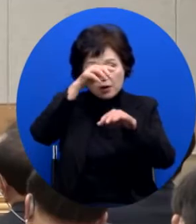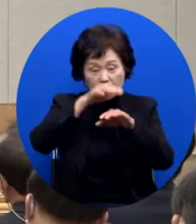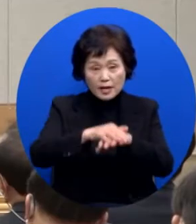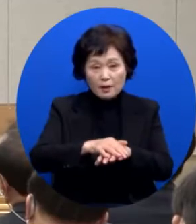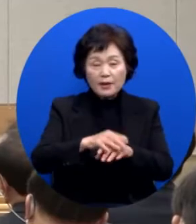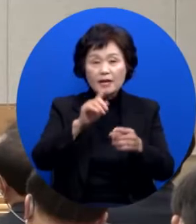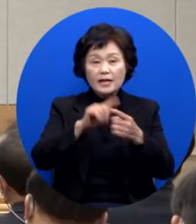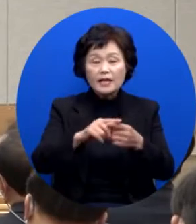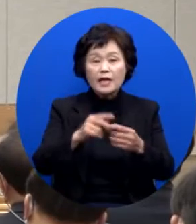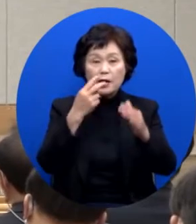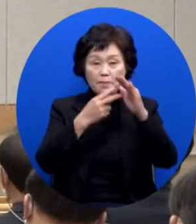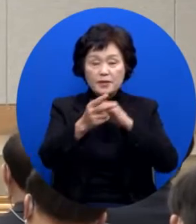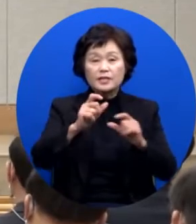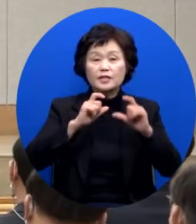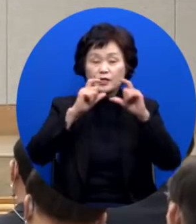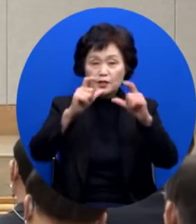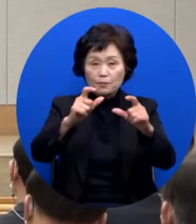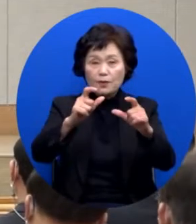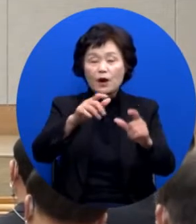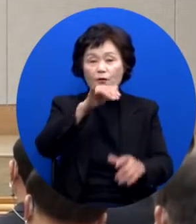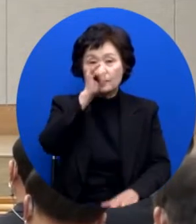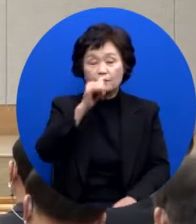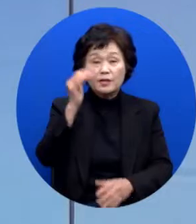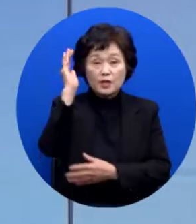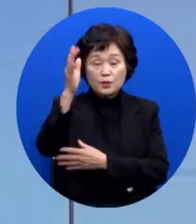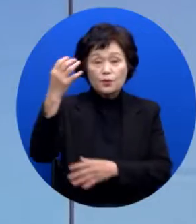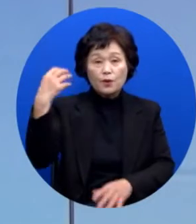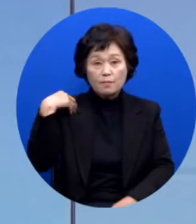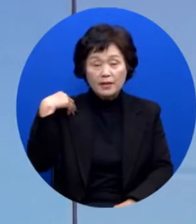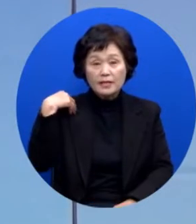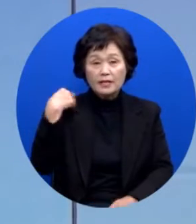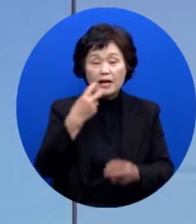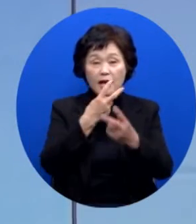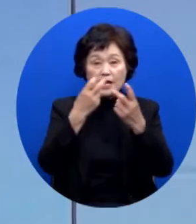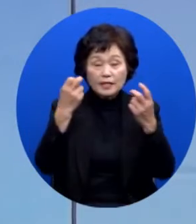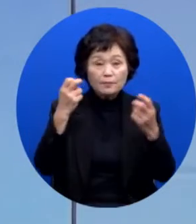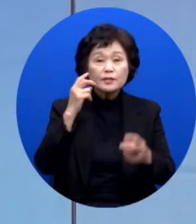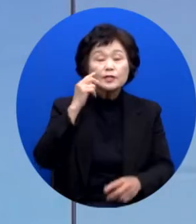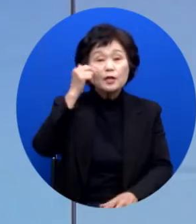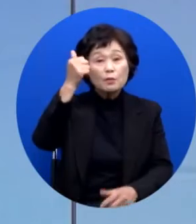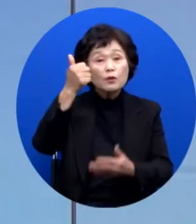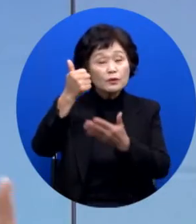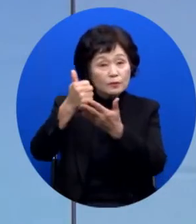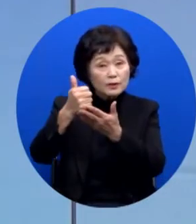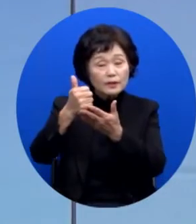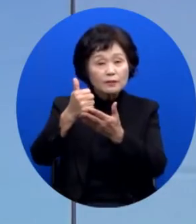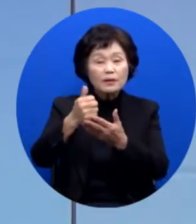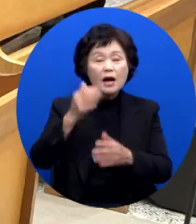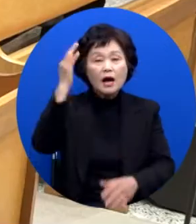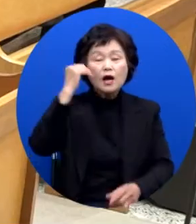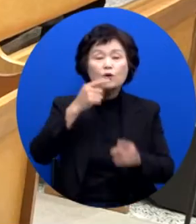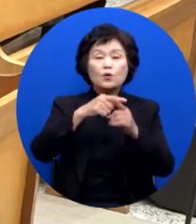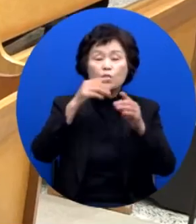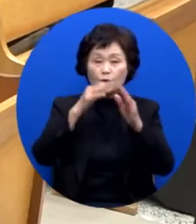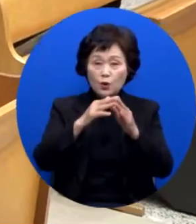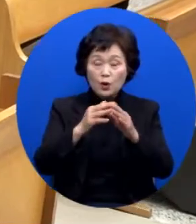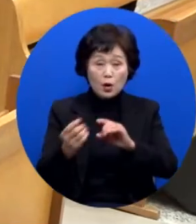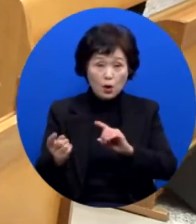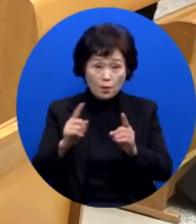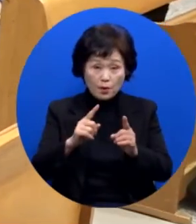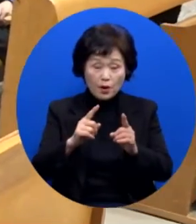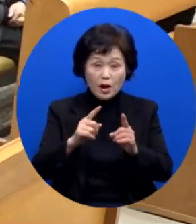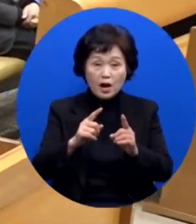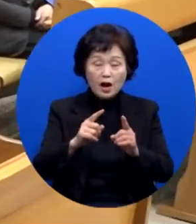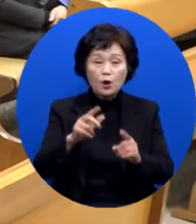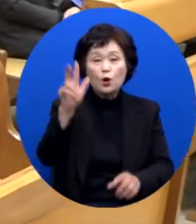선포하는 자리로 마련됐습니다 설교를 전한 잠실 중앙 교회 최정훈 목사 낸 한국교회가 회복하고 고신 총회 가